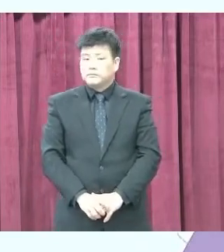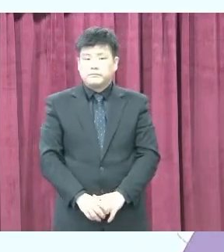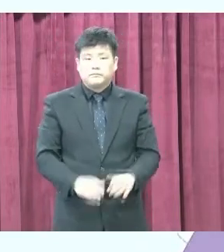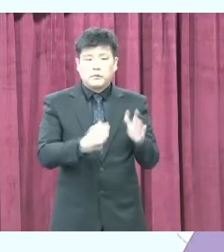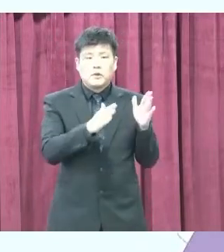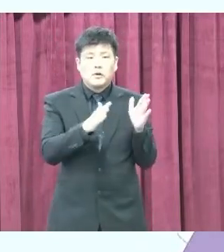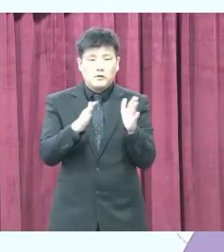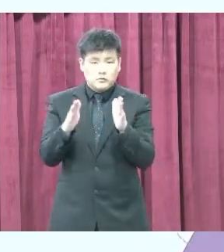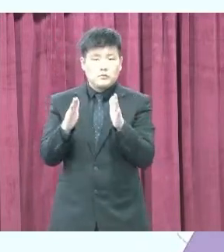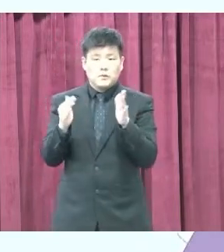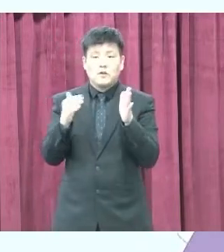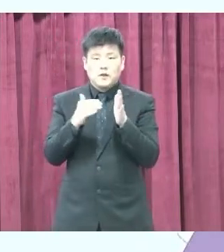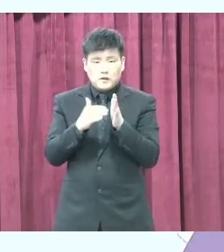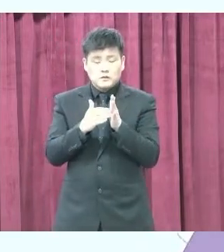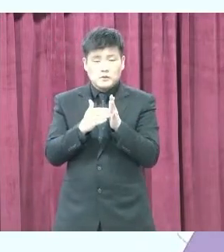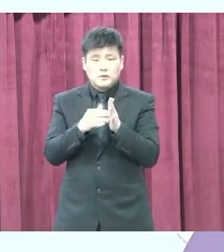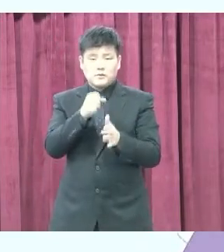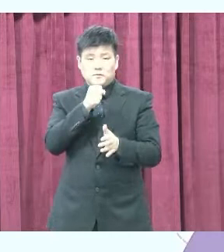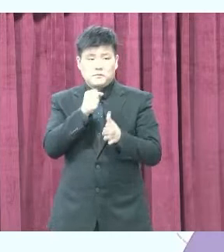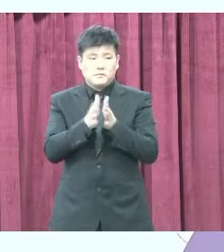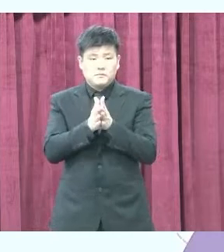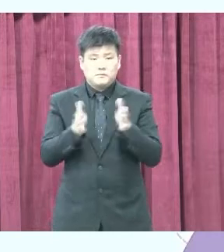준비되시면 자장 진행을 부탁드리겠습니다.